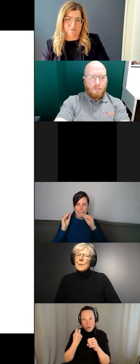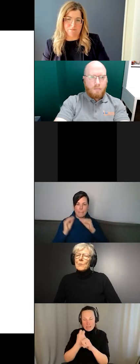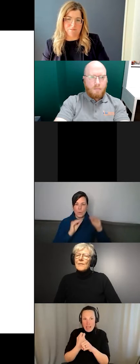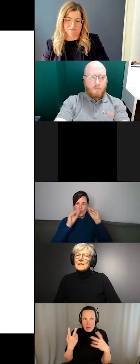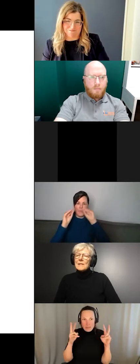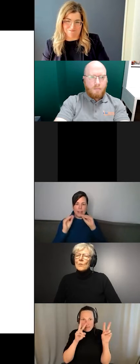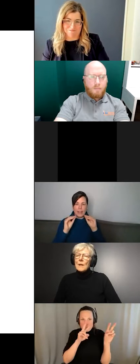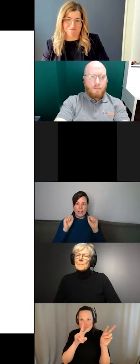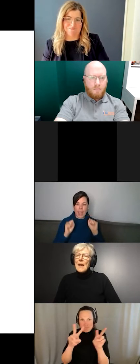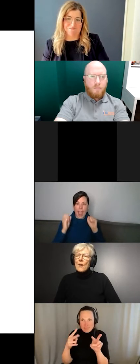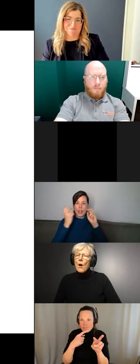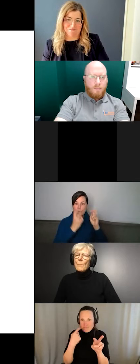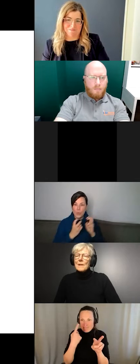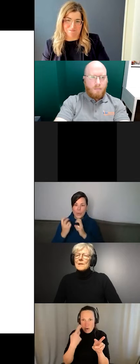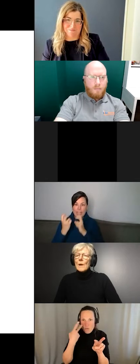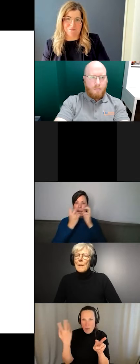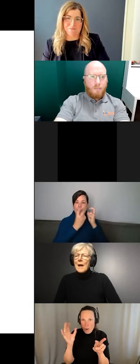masques,